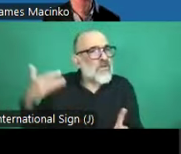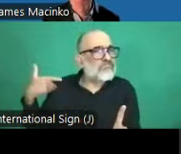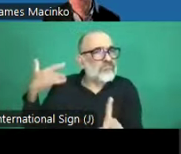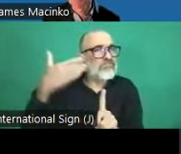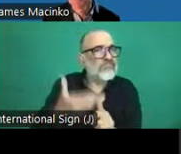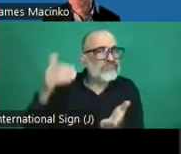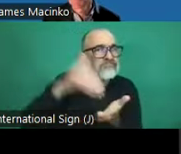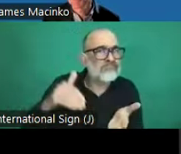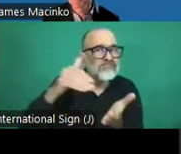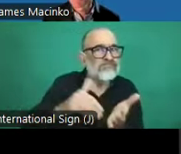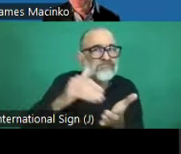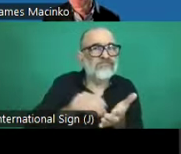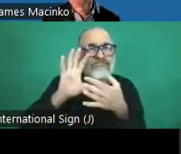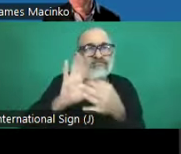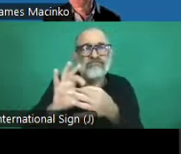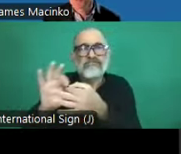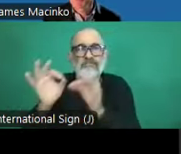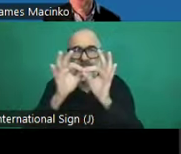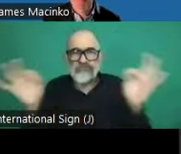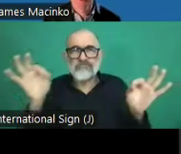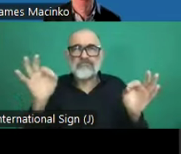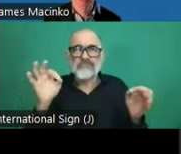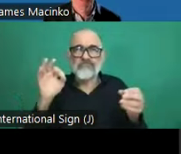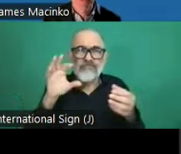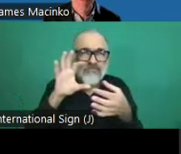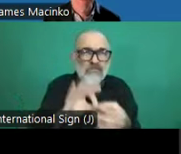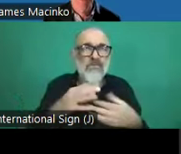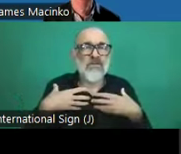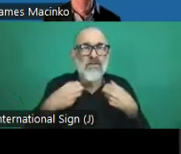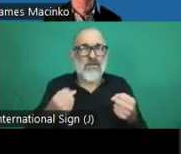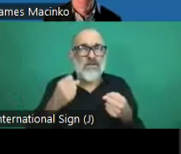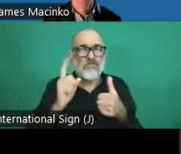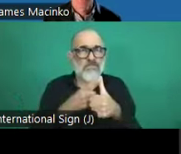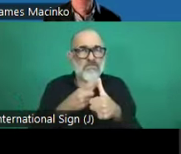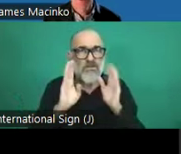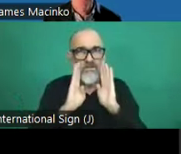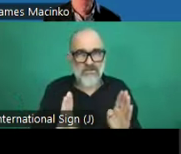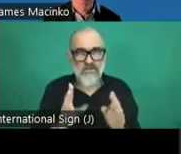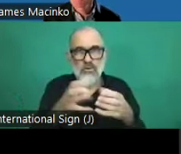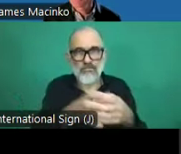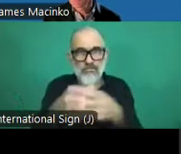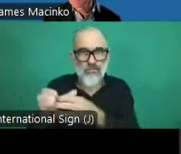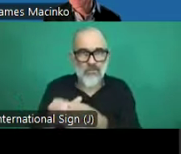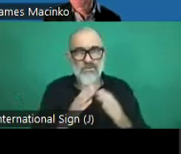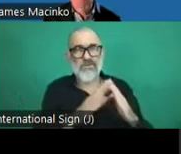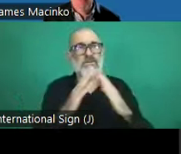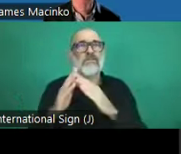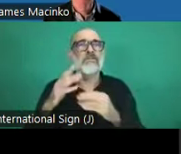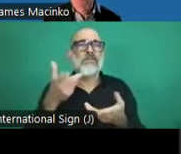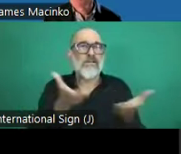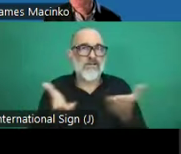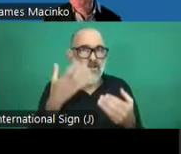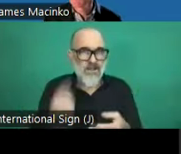y a des poids très énormes où ils ont des difficultés pour